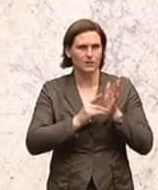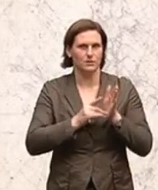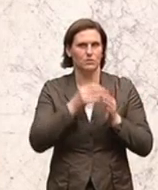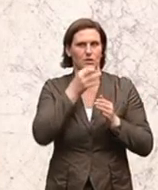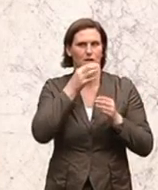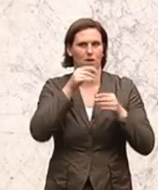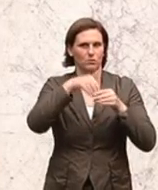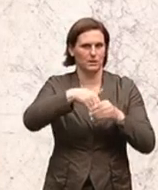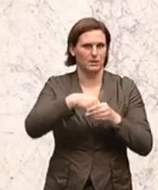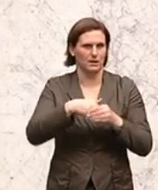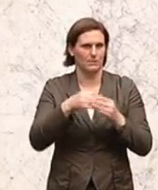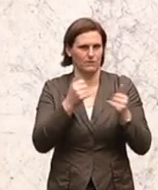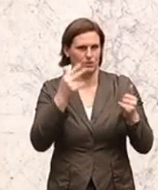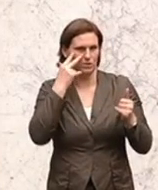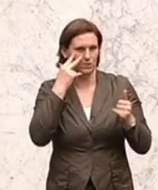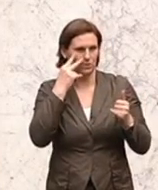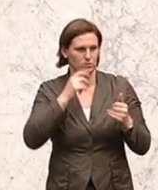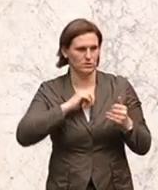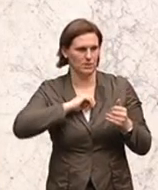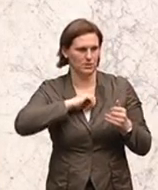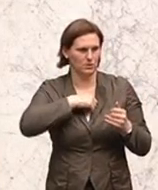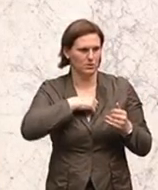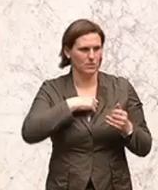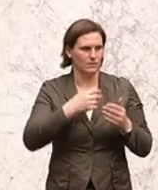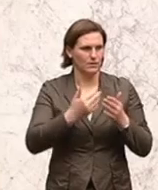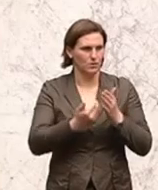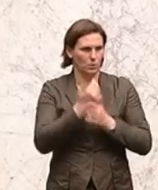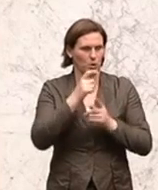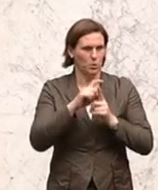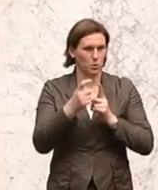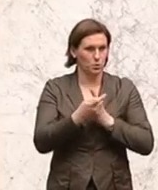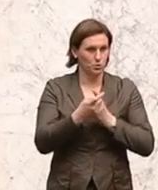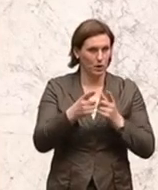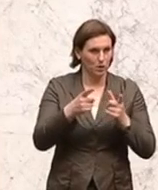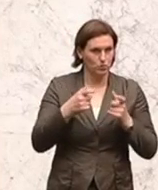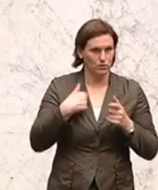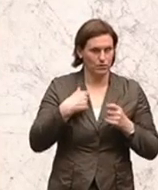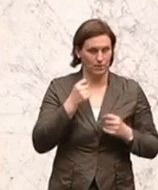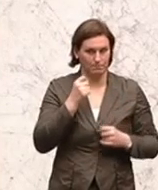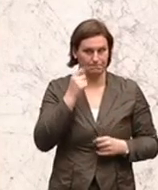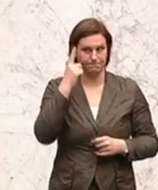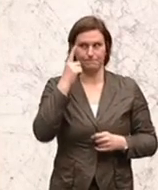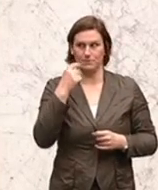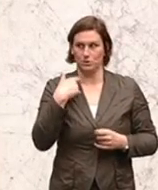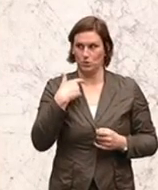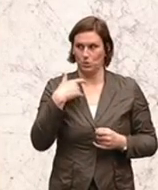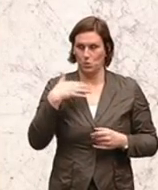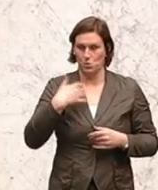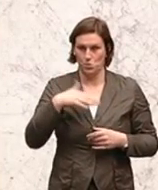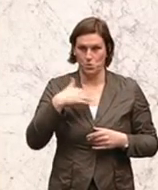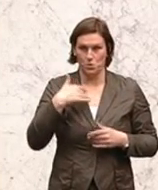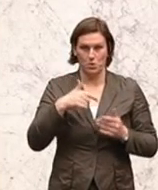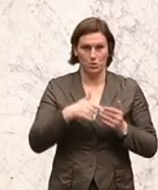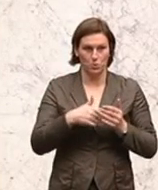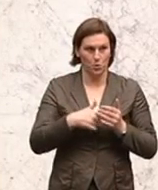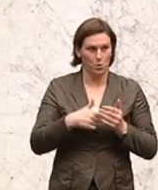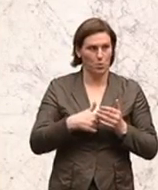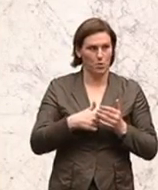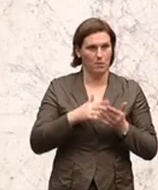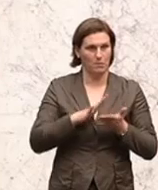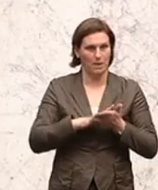Ich glaube, das ist ja schon fertig. Ja, beim Haus der Geschichte ist es nicht unwesentlich, einmal zu klären, worum es sich bei Geschichte